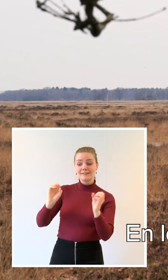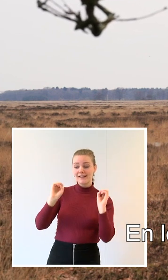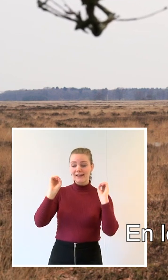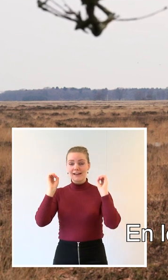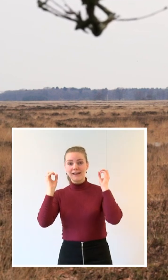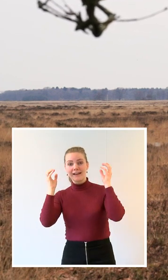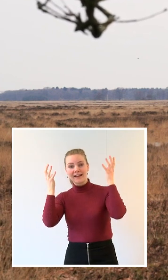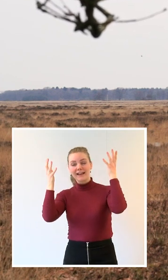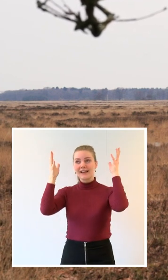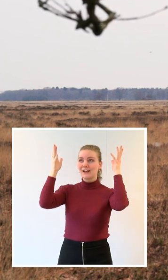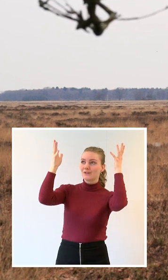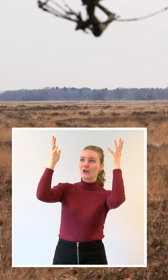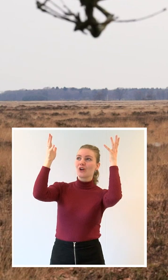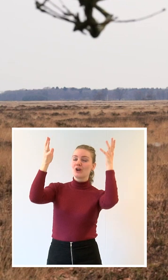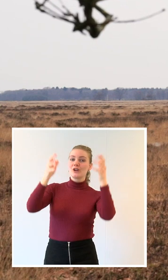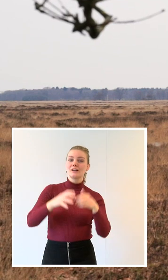leven.